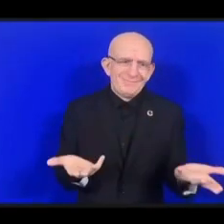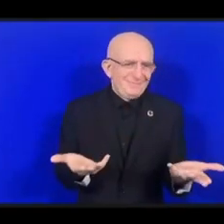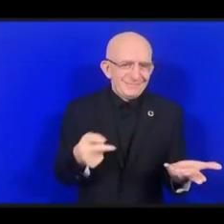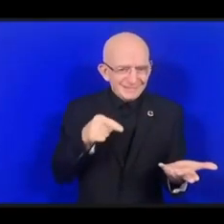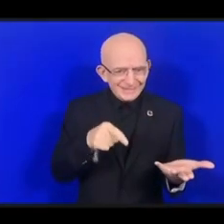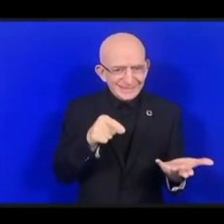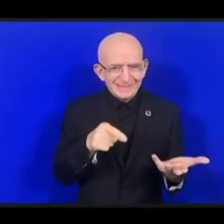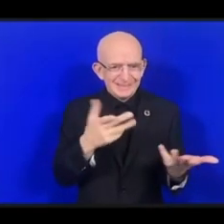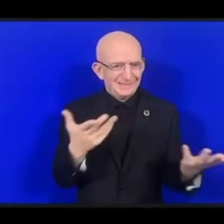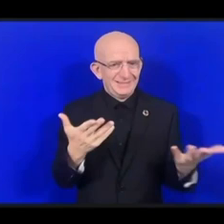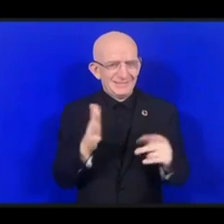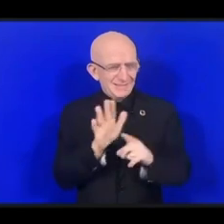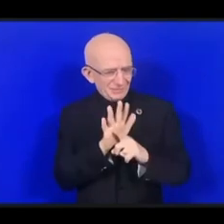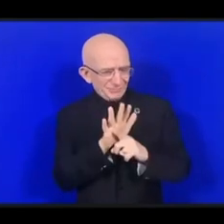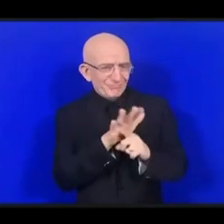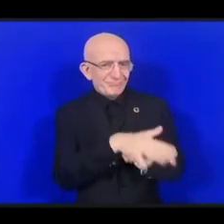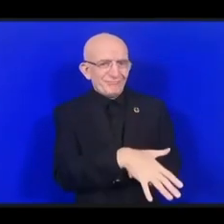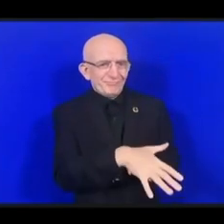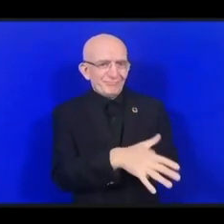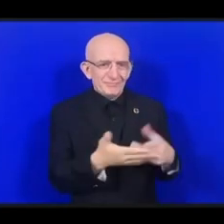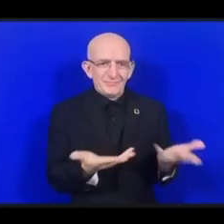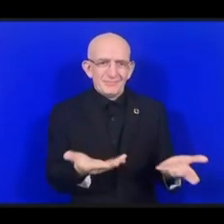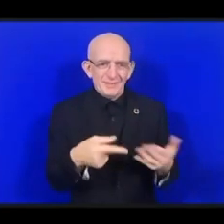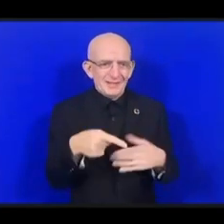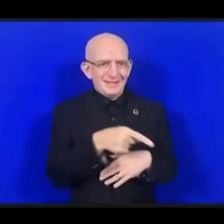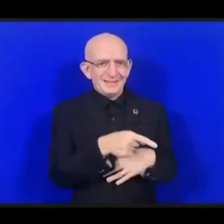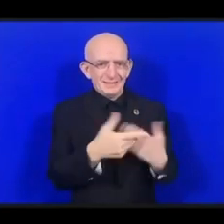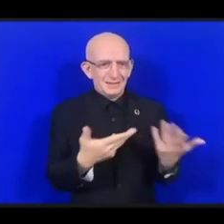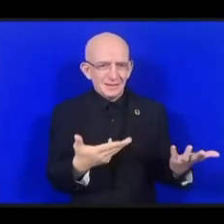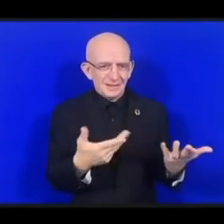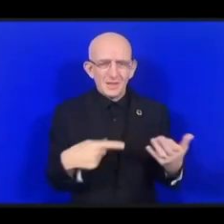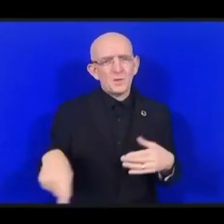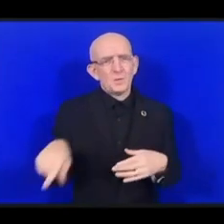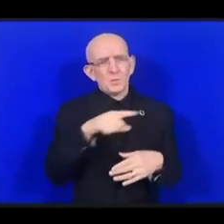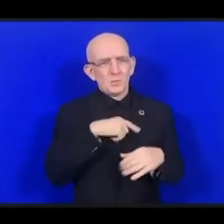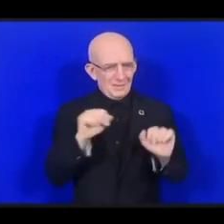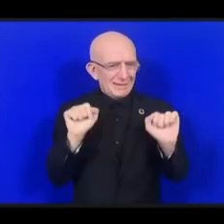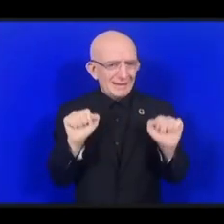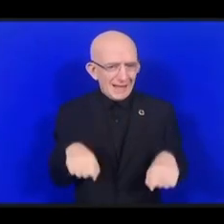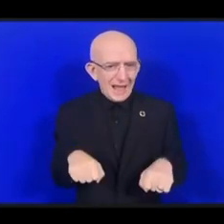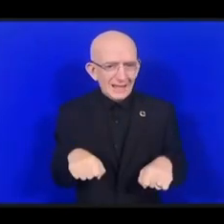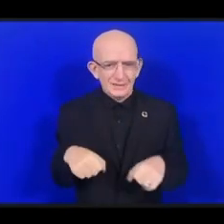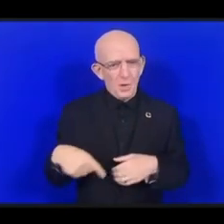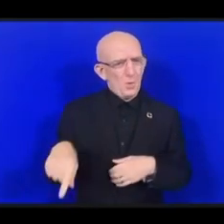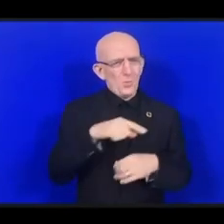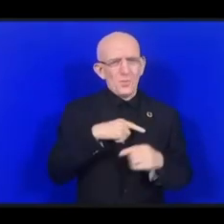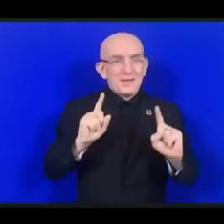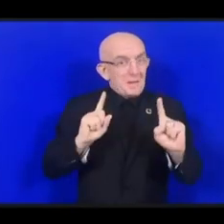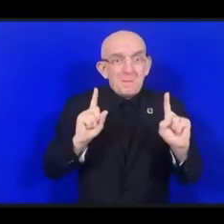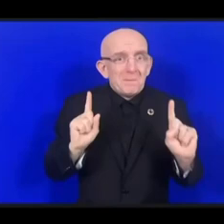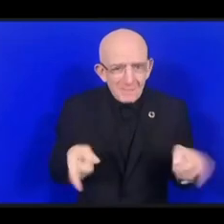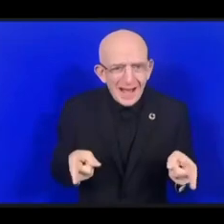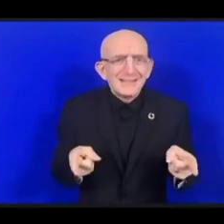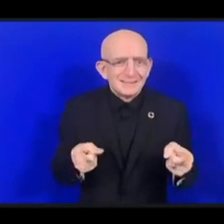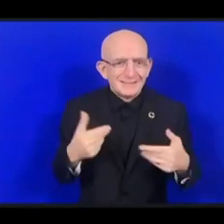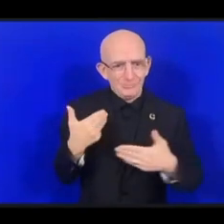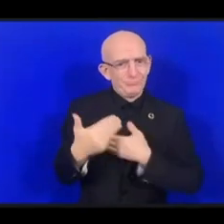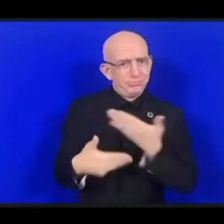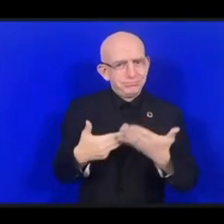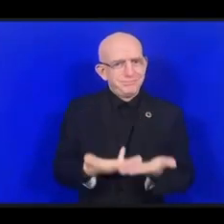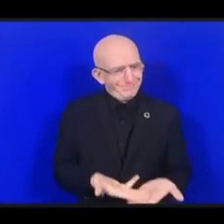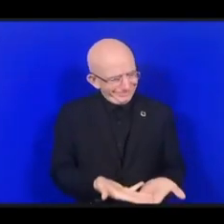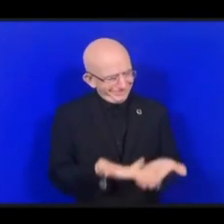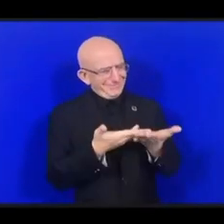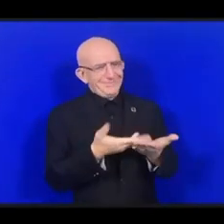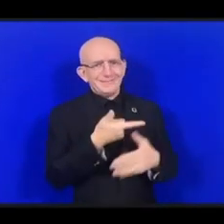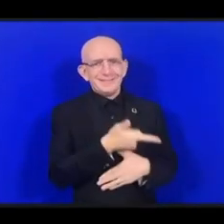بل علينا ان نفعل شيئا اذا ذلك انا في منظمتي منظمه راكوتن لدي